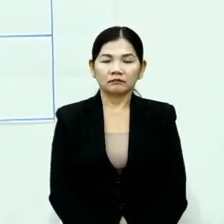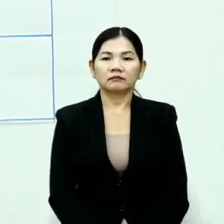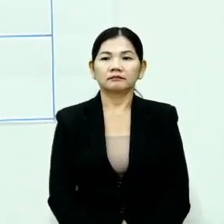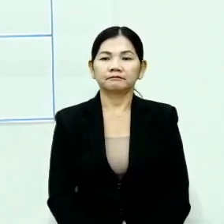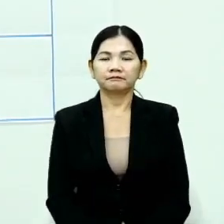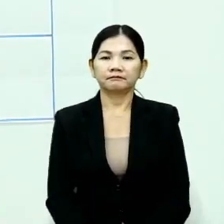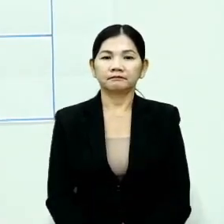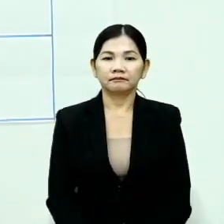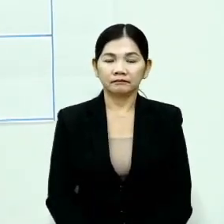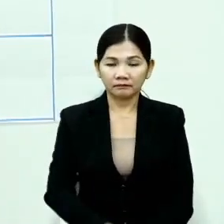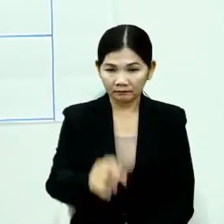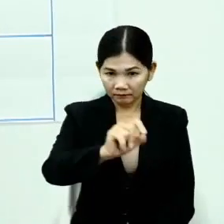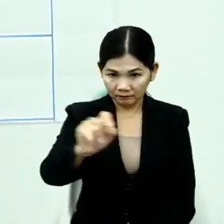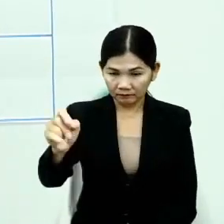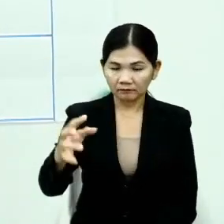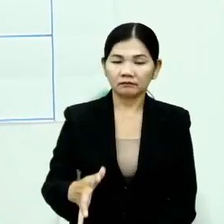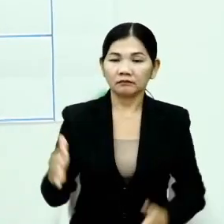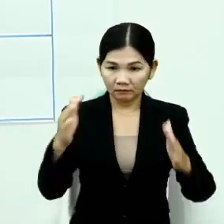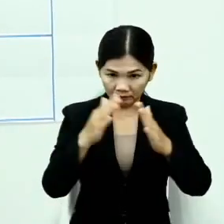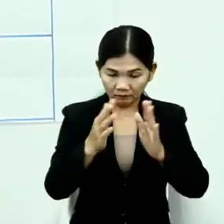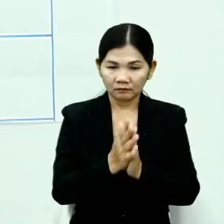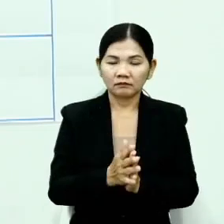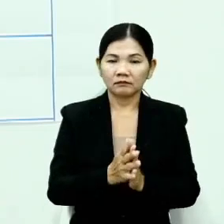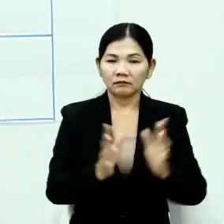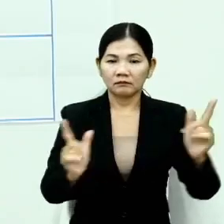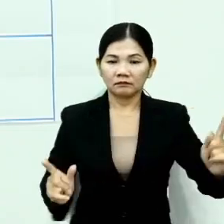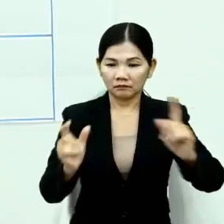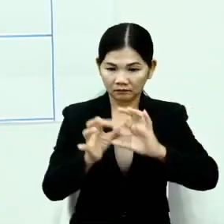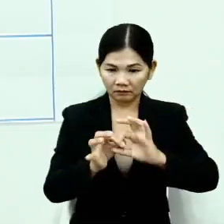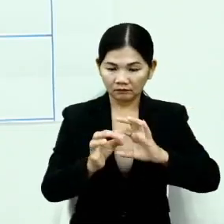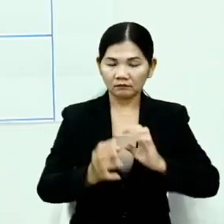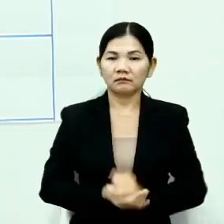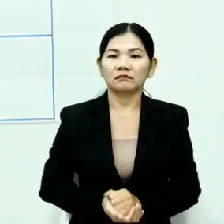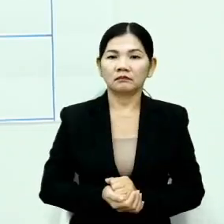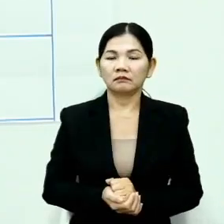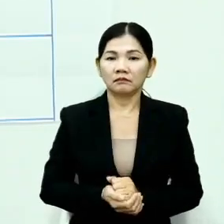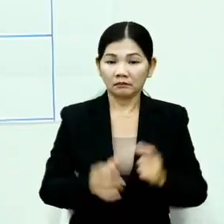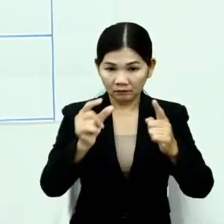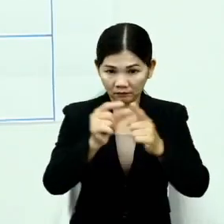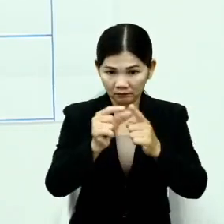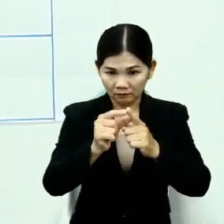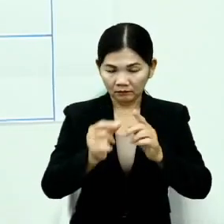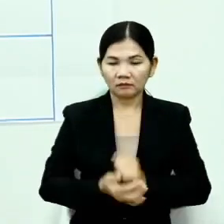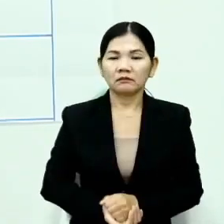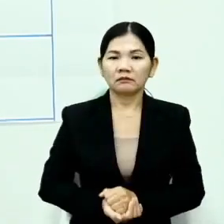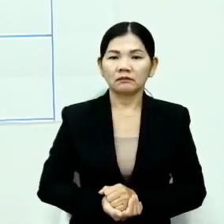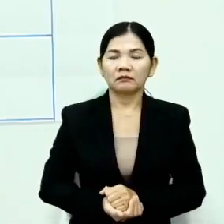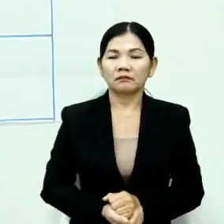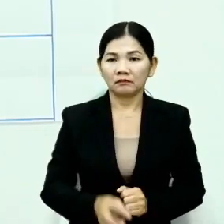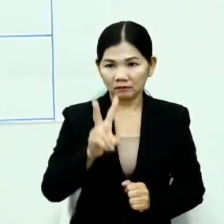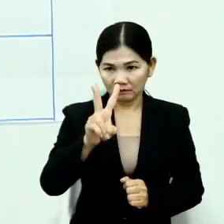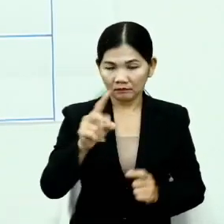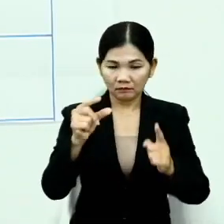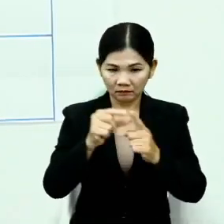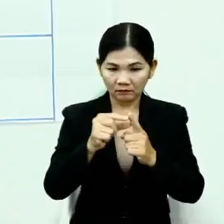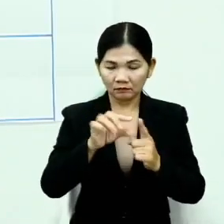ចាយើងសរសេរឲ្យពេលដែរទៅផ្ទះវិញកូនគូសភ្ជាប់ឲ្យបានទៅជាពាក្យពីរព្យាង្គ